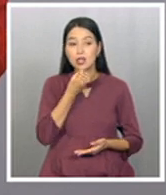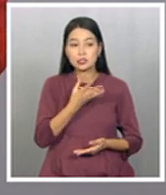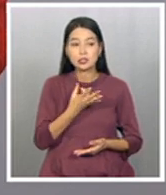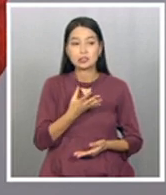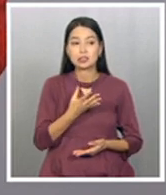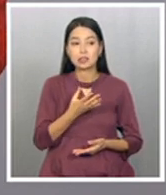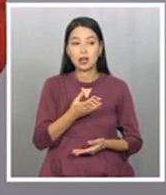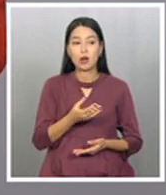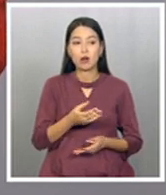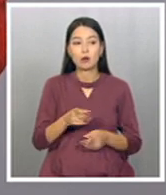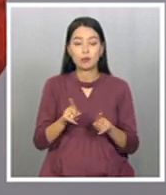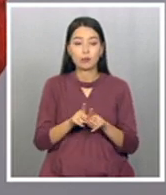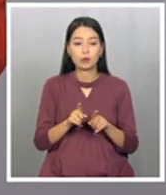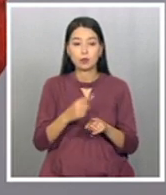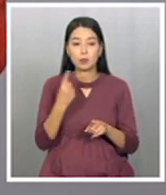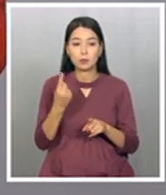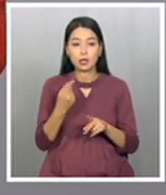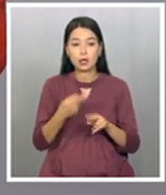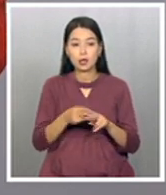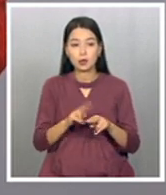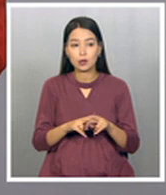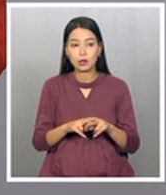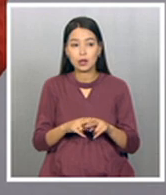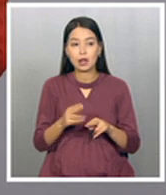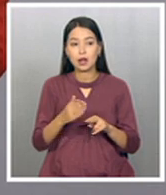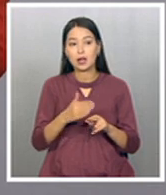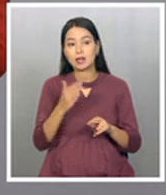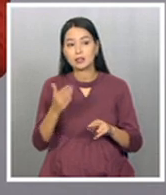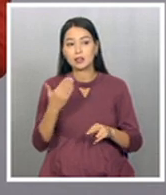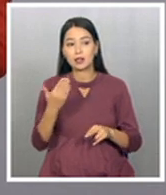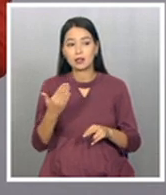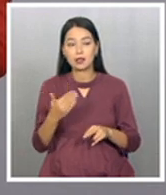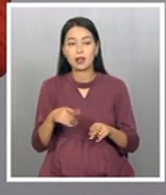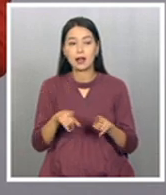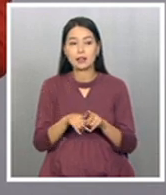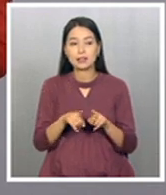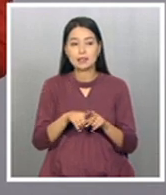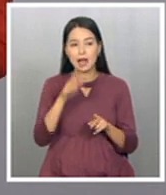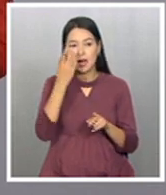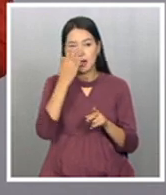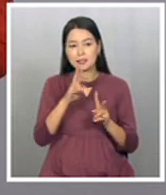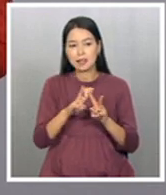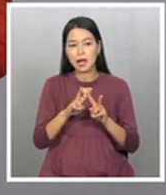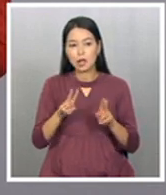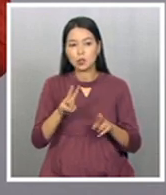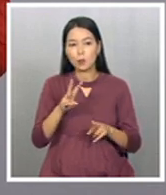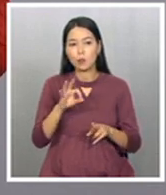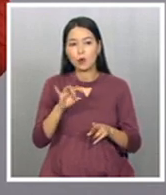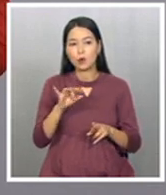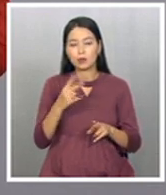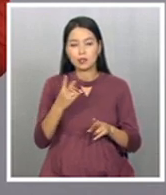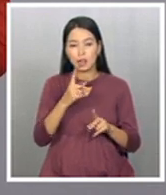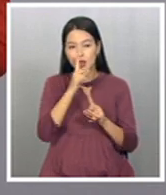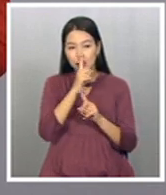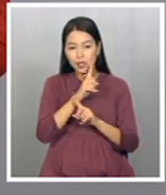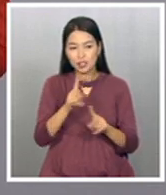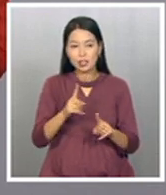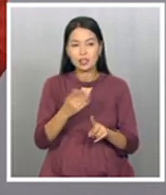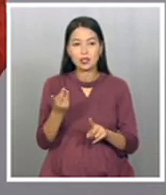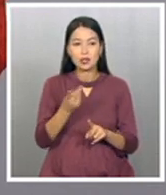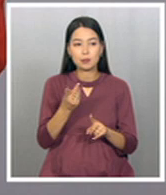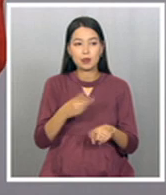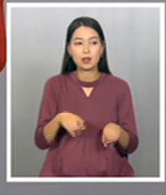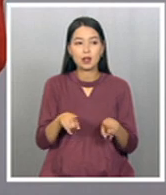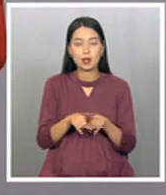наданға және әйнекте тонық мөріңді деген жолдар Сараның да ақмөрдің де ерекше туған асқақ жандар